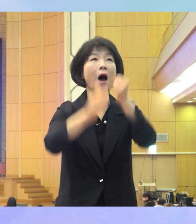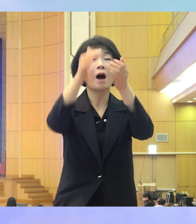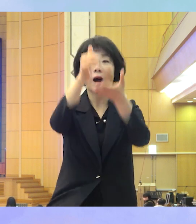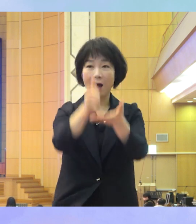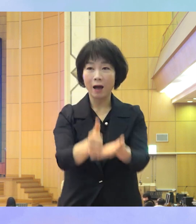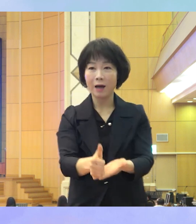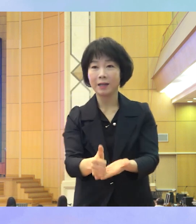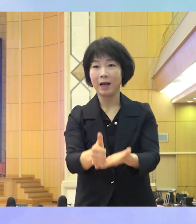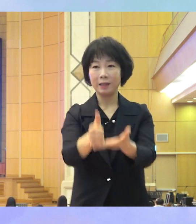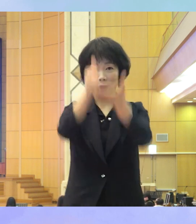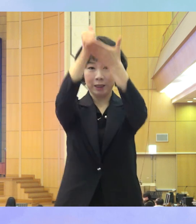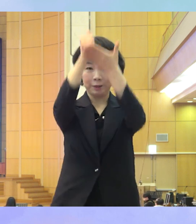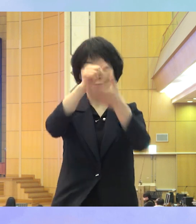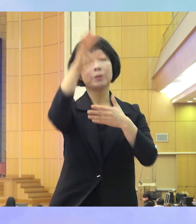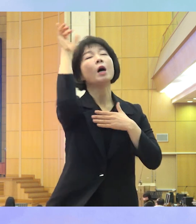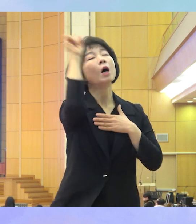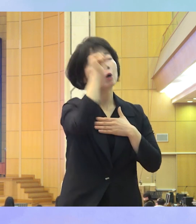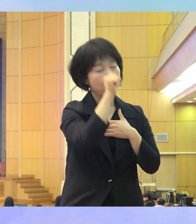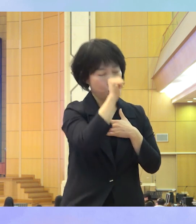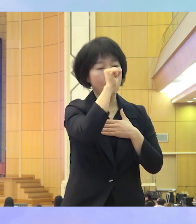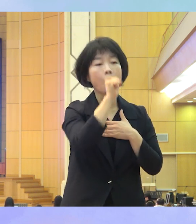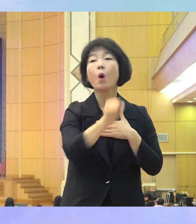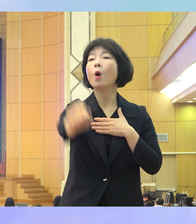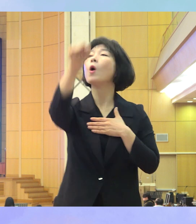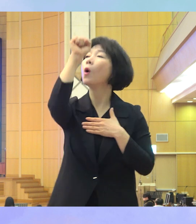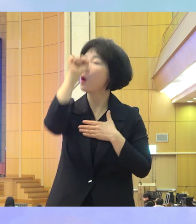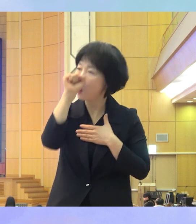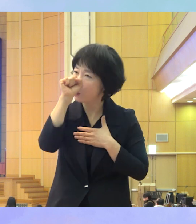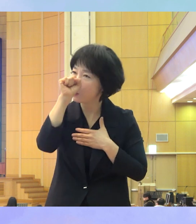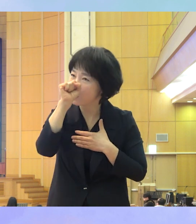좋으신 하나님,